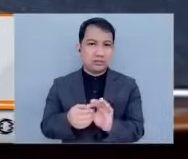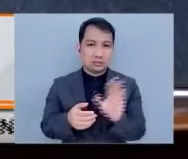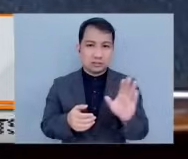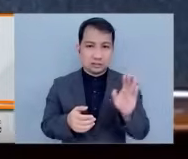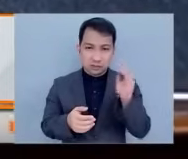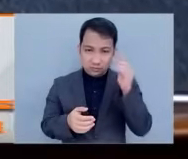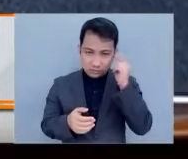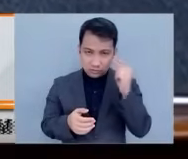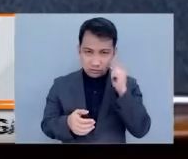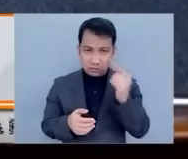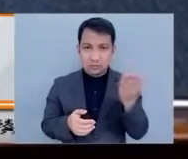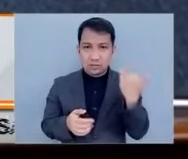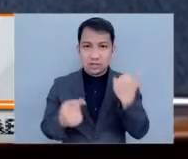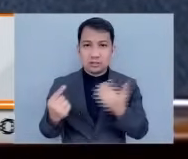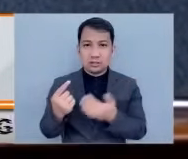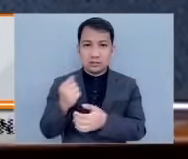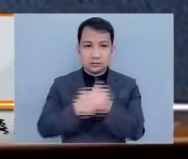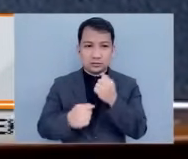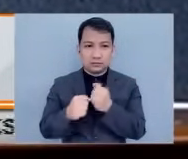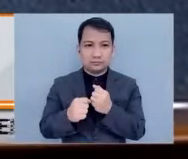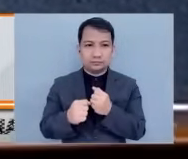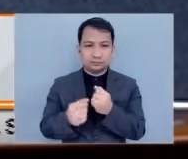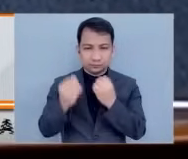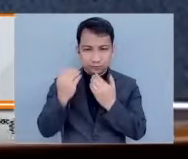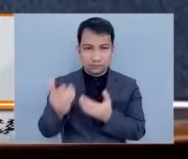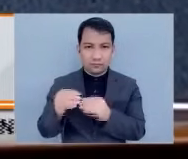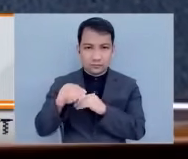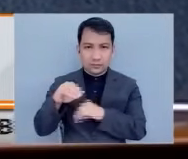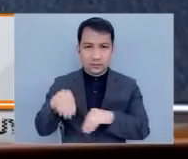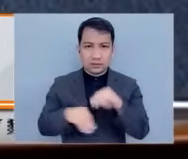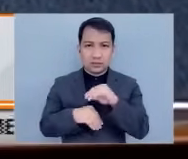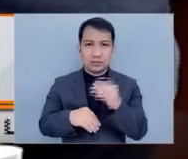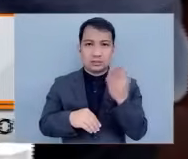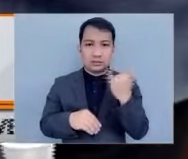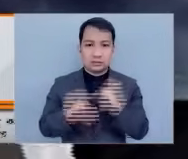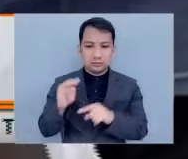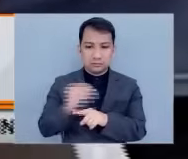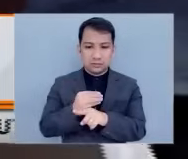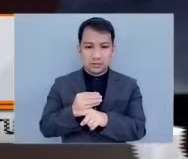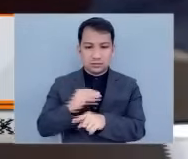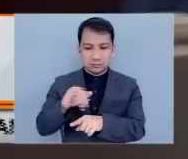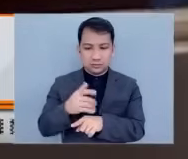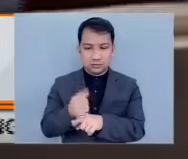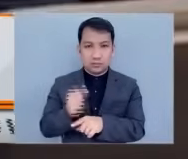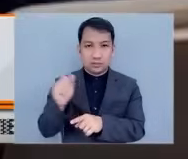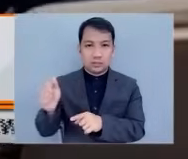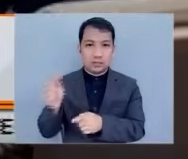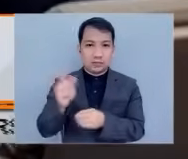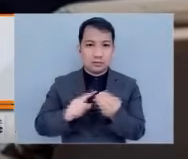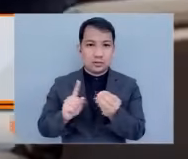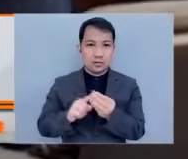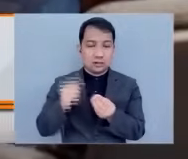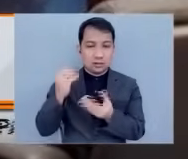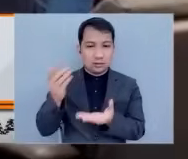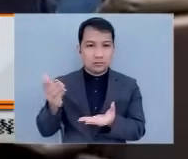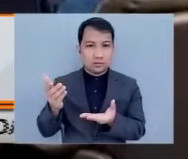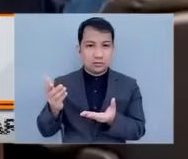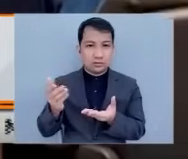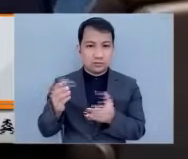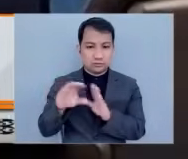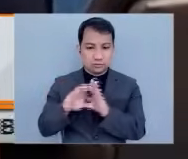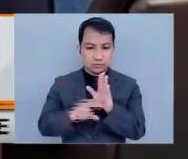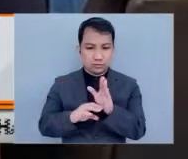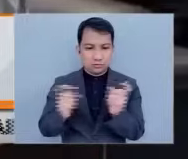Noong nakaraang taon, naging maugong na papalitan siya noong Marso at Hunyo sa kasagsagan ng usapin tungkol sa charter change, pero